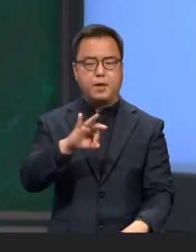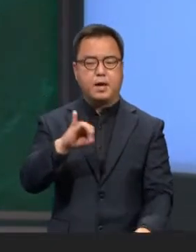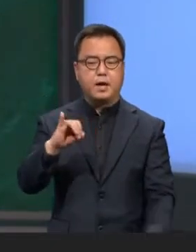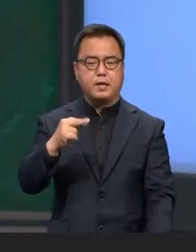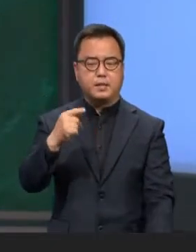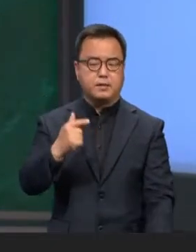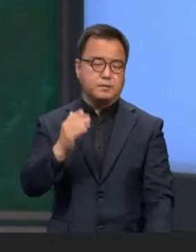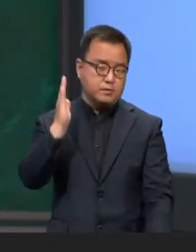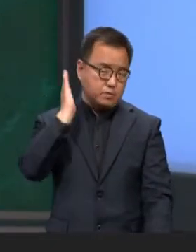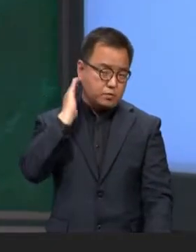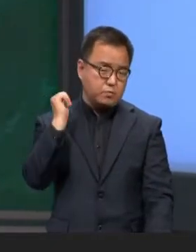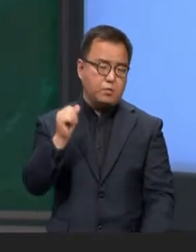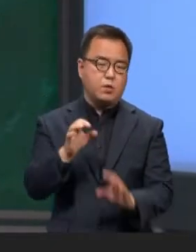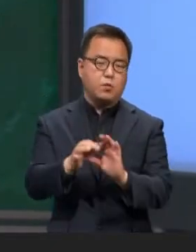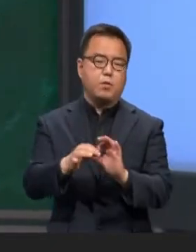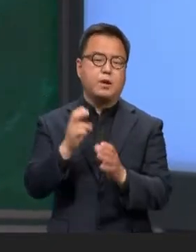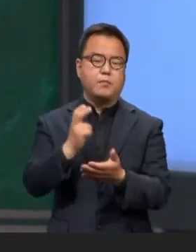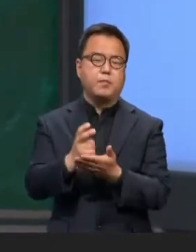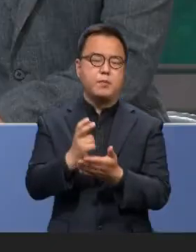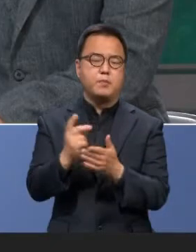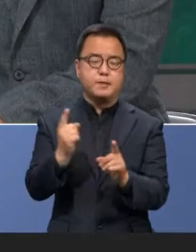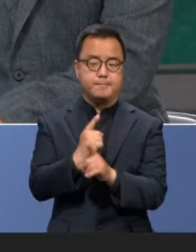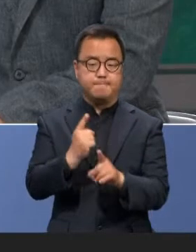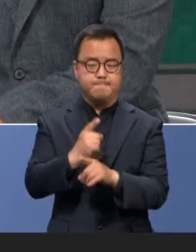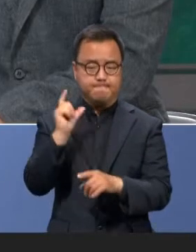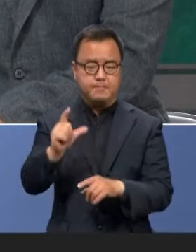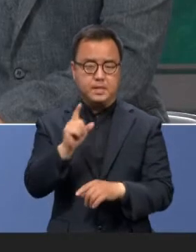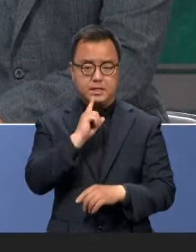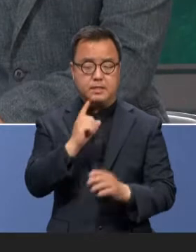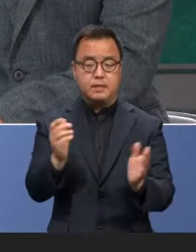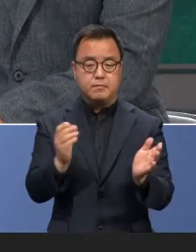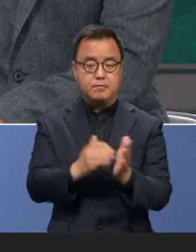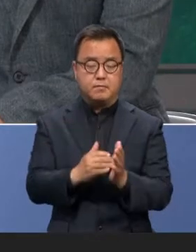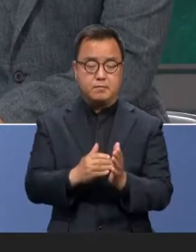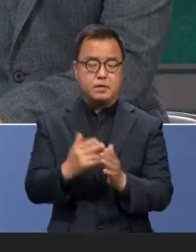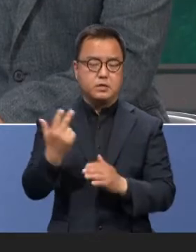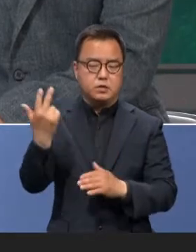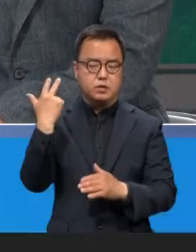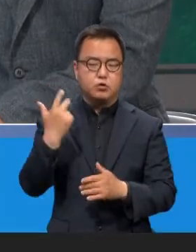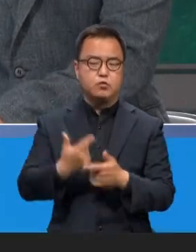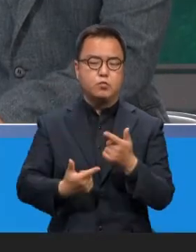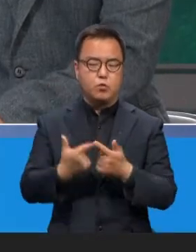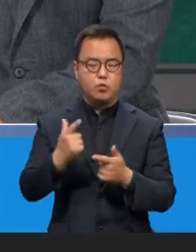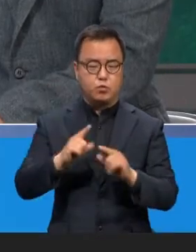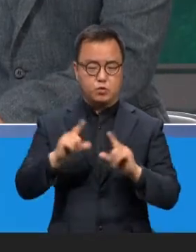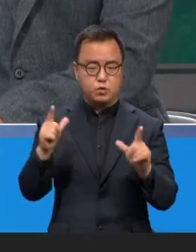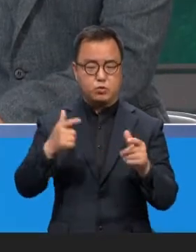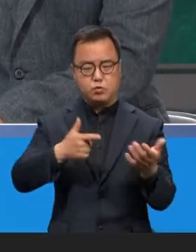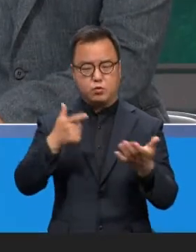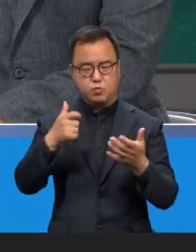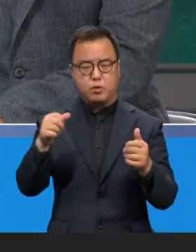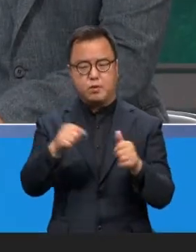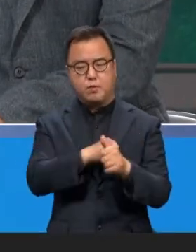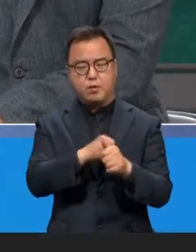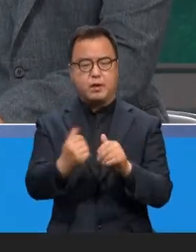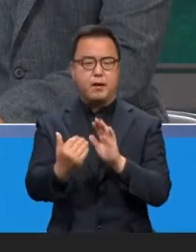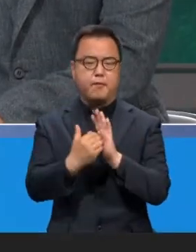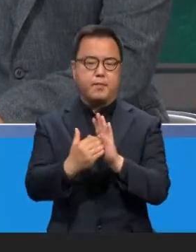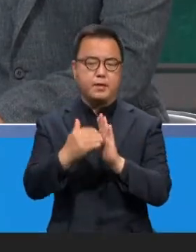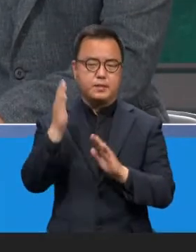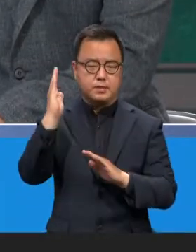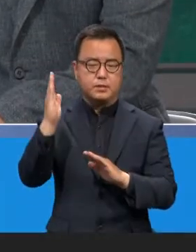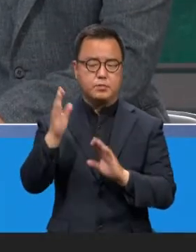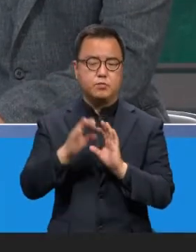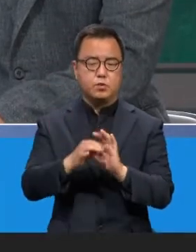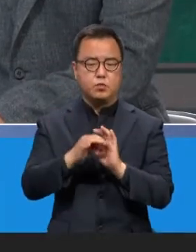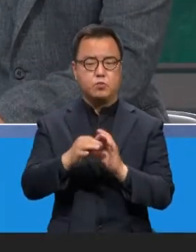강화하겠다 고 발표했습니다 밝은 대통령은 현지시간으로 지난 주 고교 1 총기 폭력 방지 연설을 통해 총기